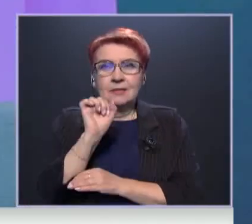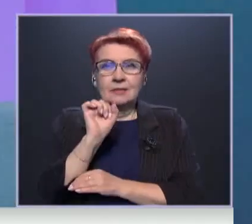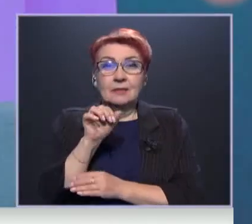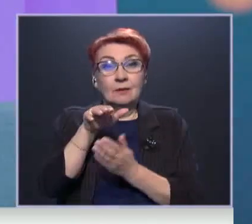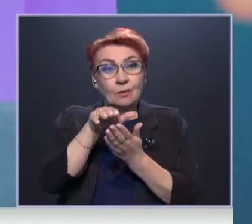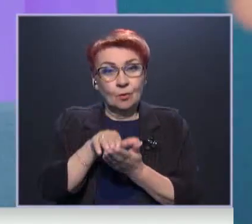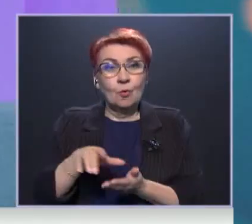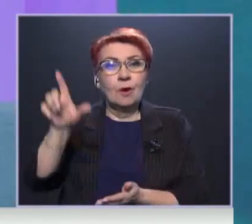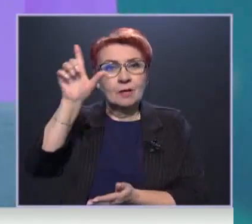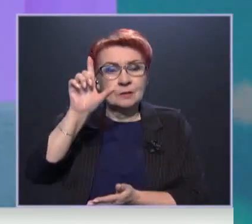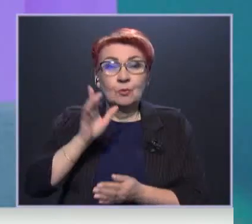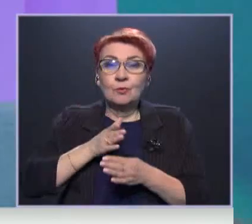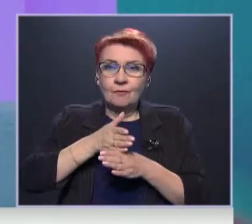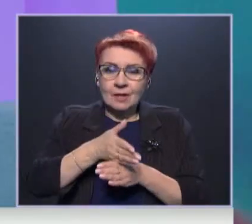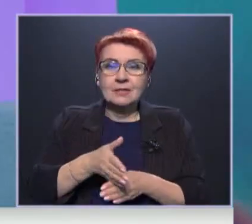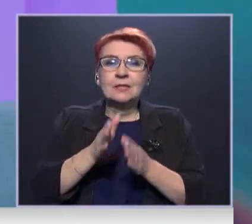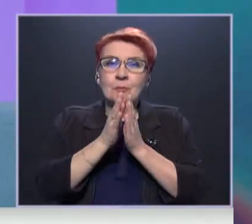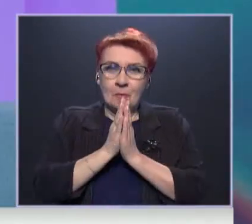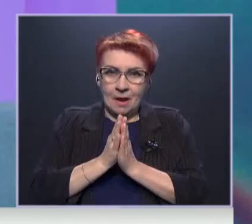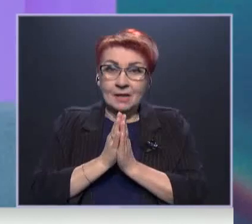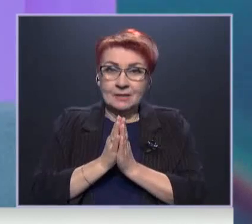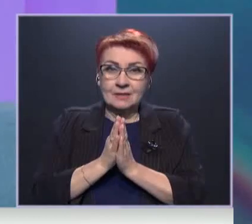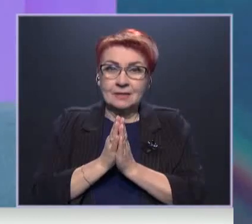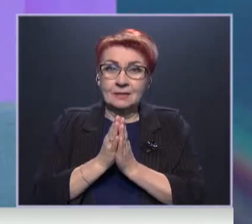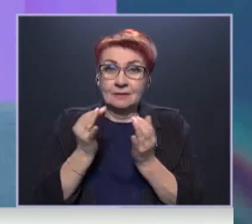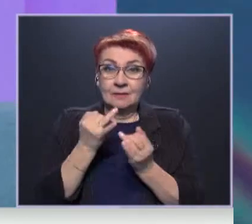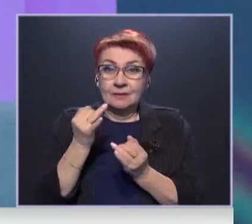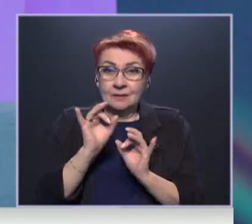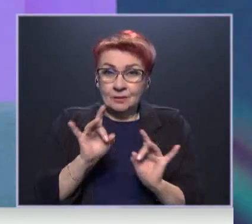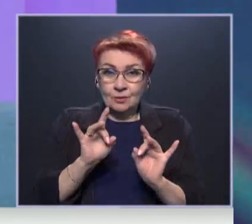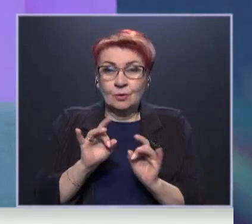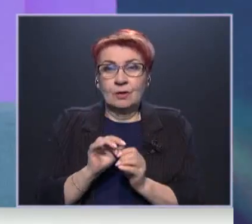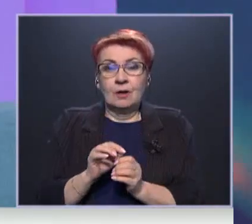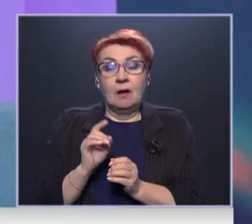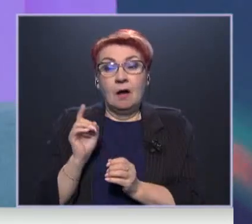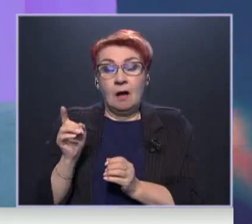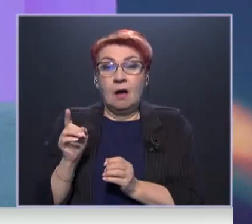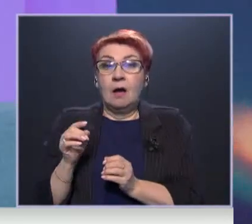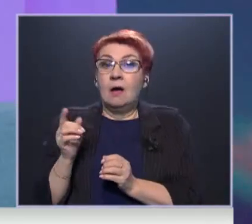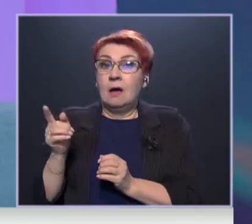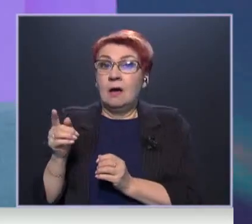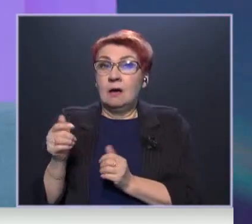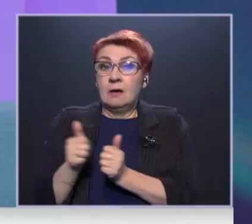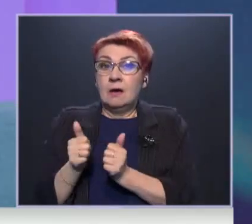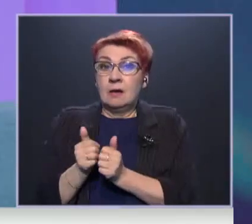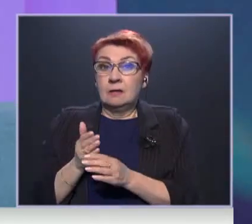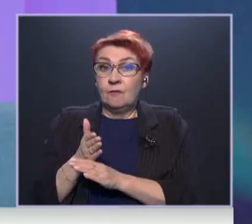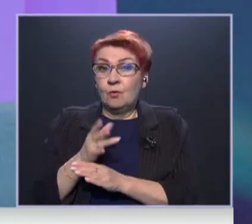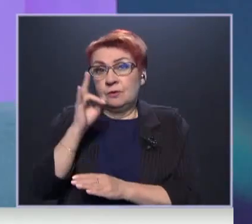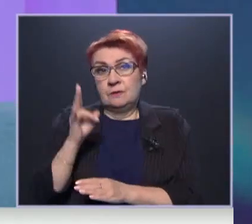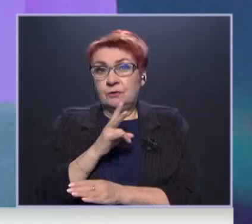гробу Господню, войти туда, помолиться. И при входе стоит некий иеромонах или там, ну, какой-то